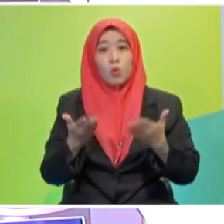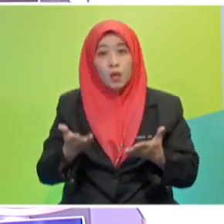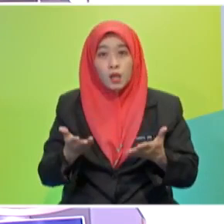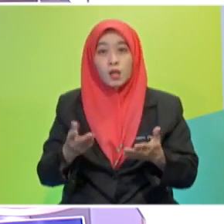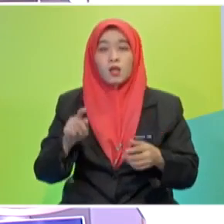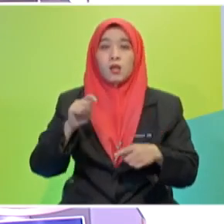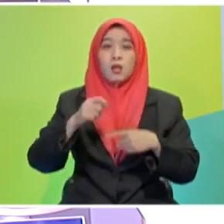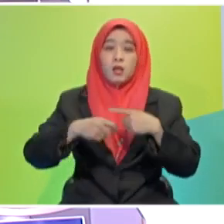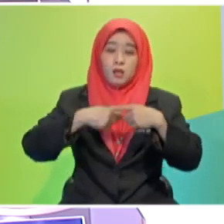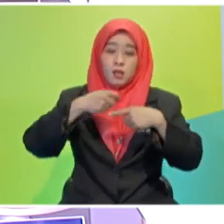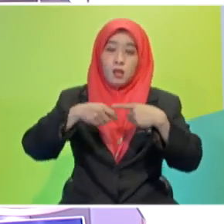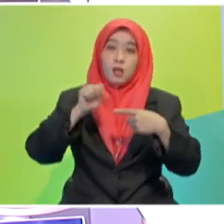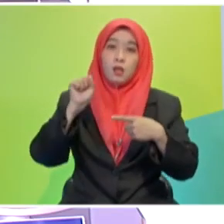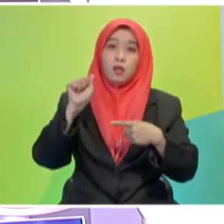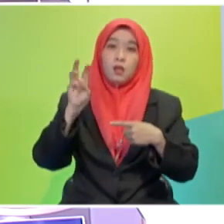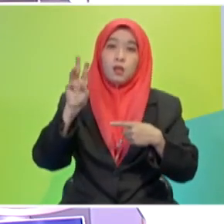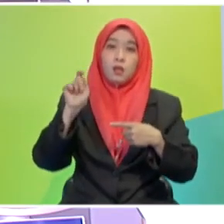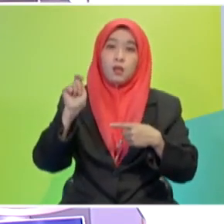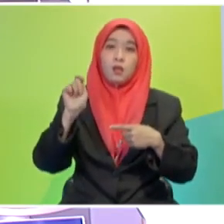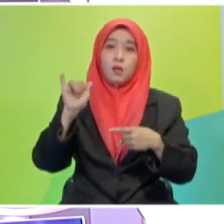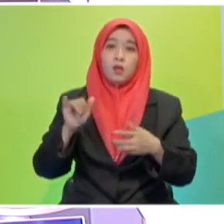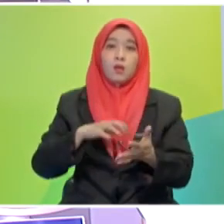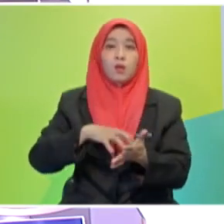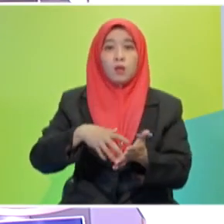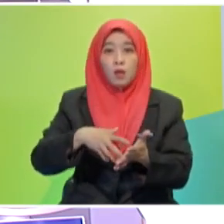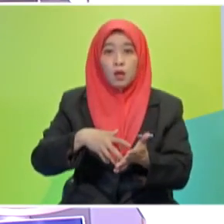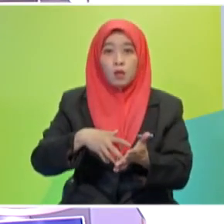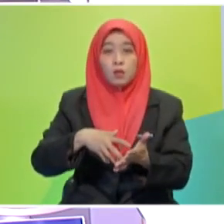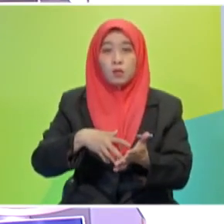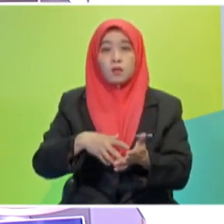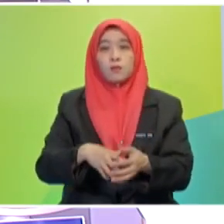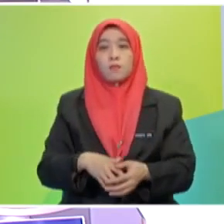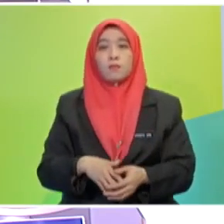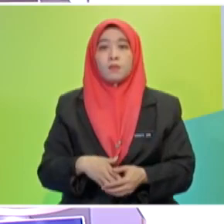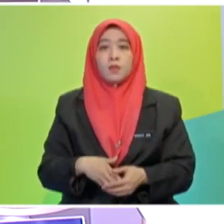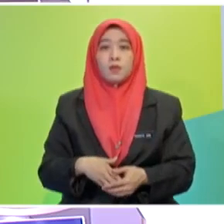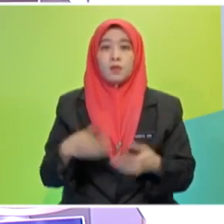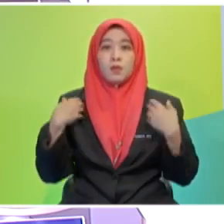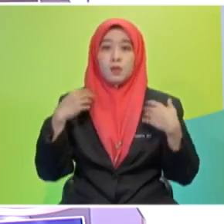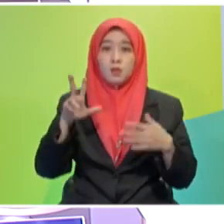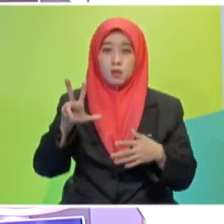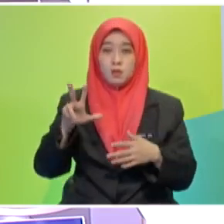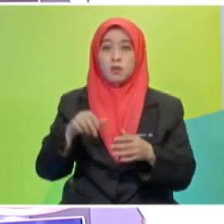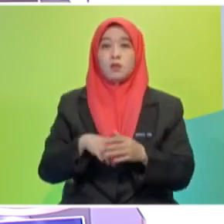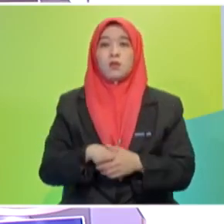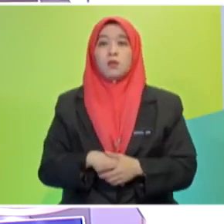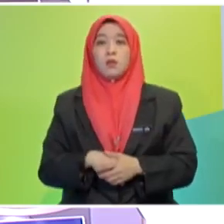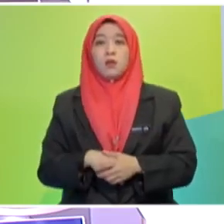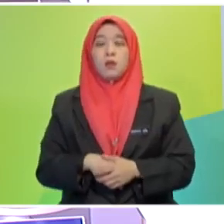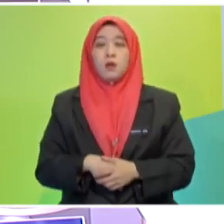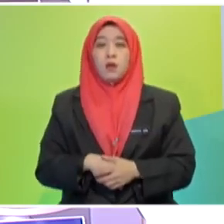dah. Secara amnya kita dah dapat menilai apa kerosakan pada mesin basuh tersebut. Okey.